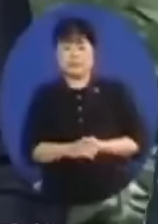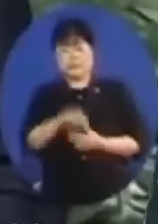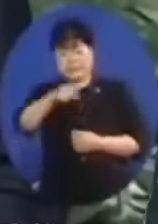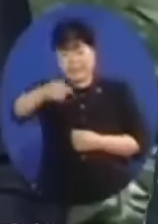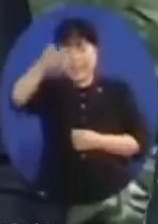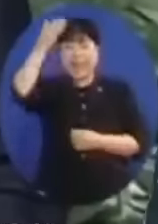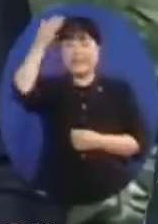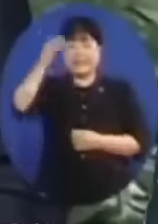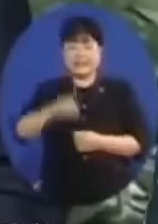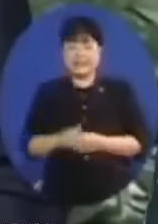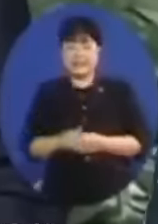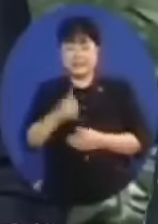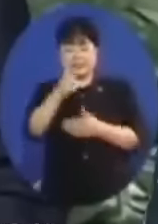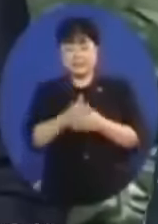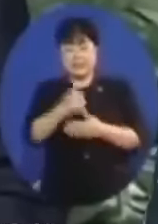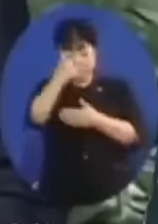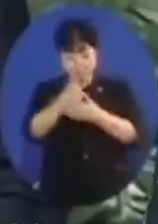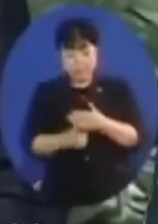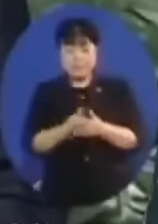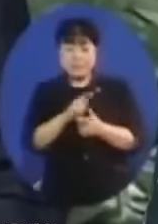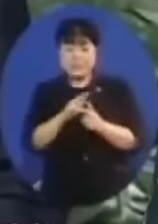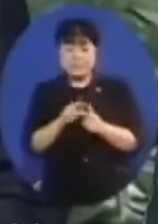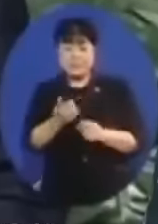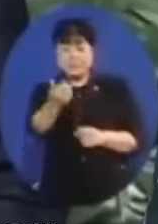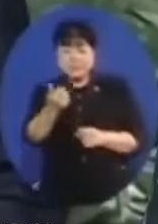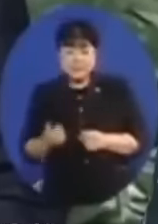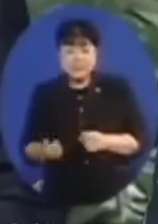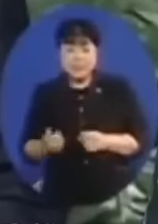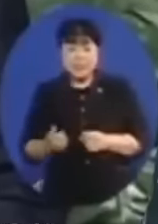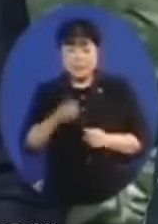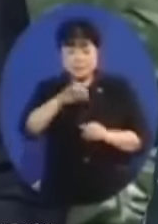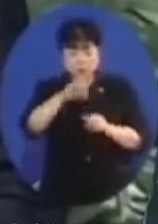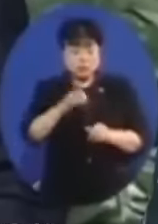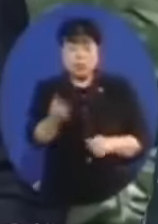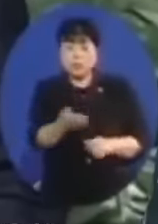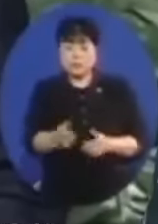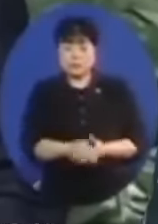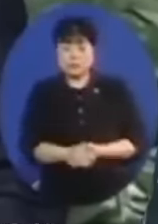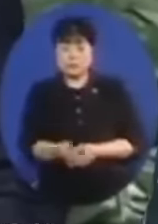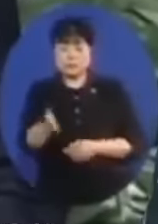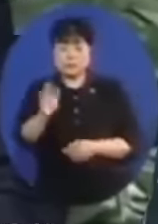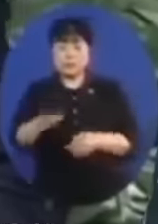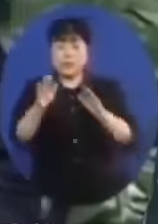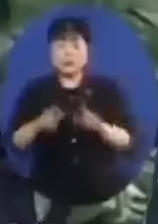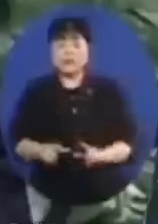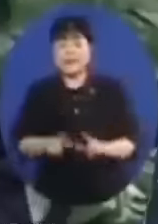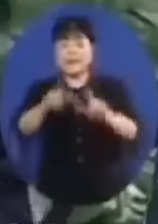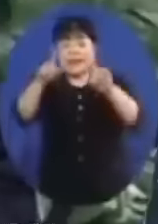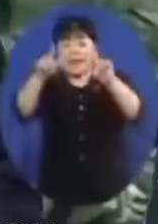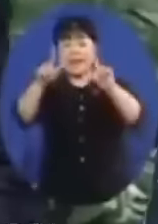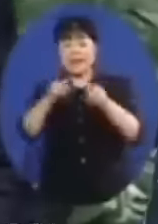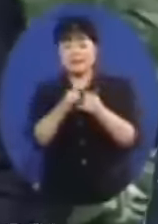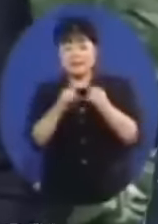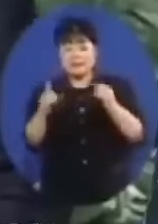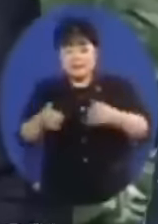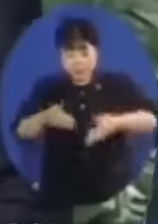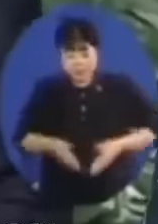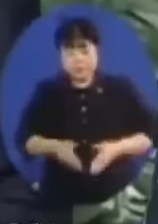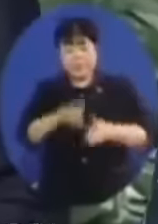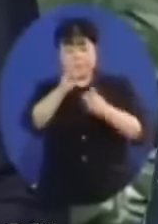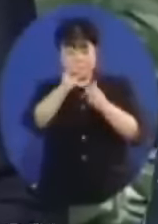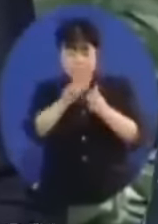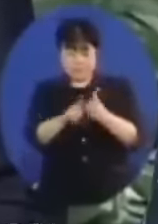옛날에 타락하기 전에는 이 범사가 저주를 받지 않았습니다. 그러나 오늘날은 인생으로